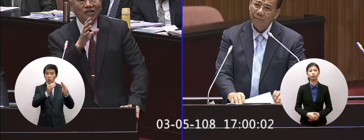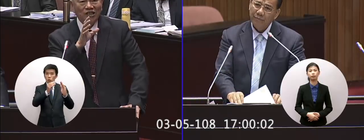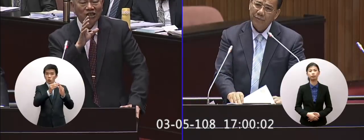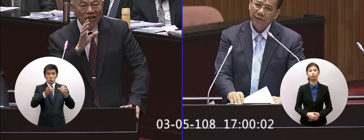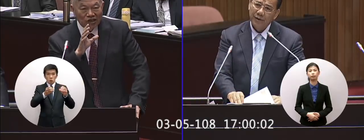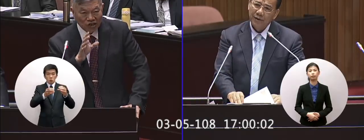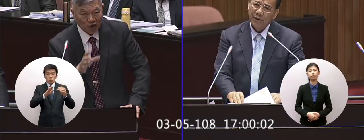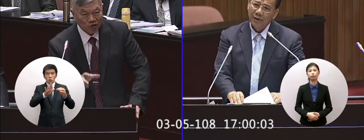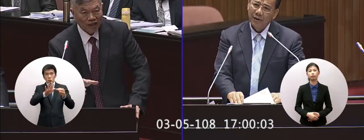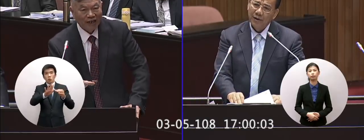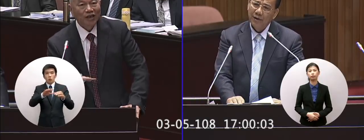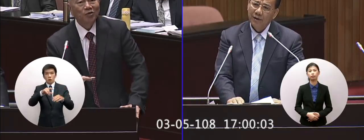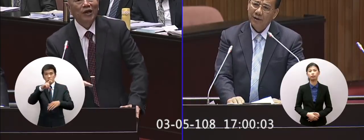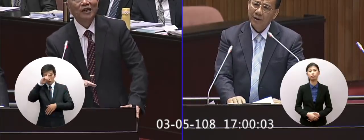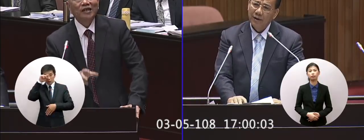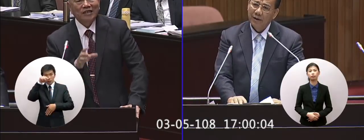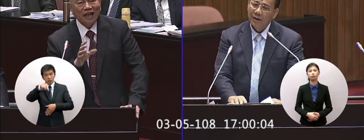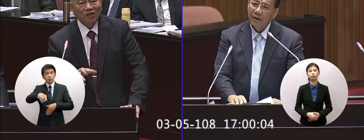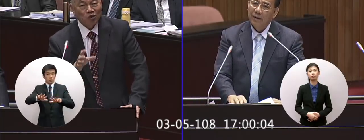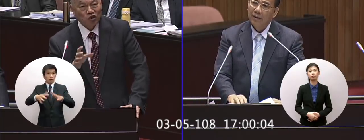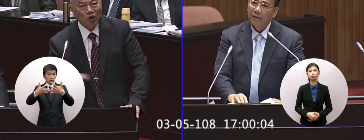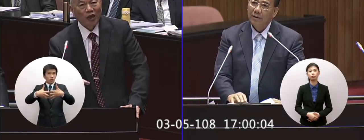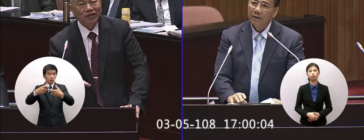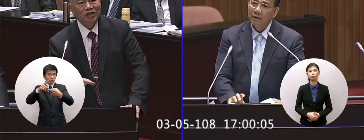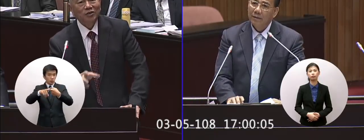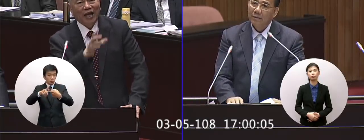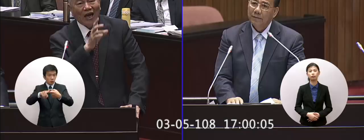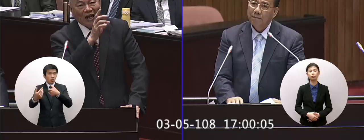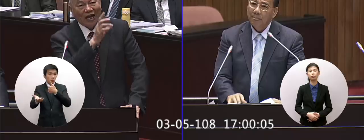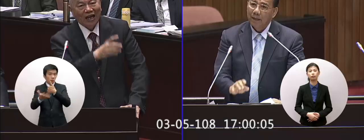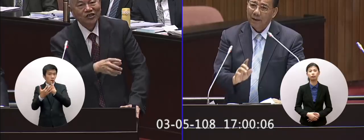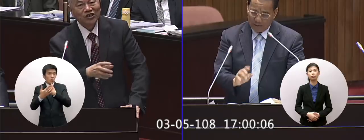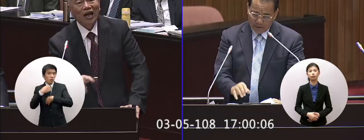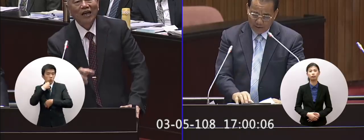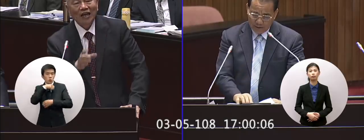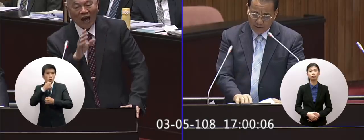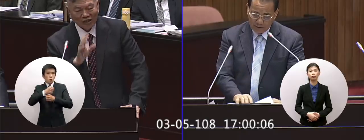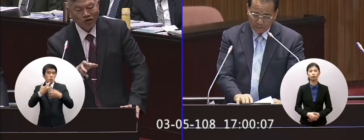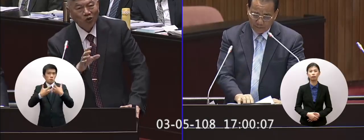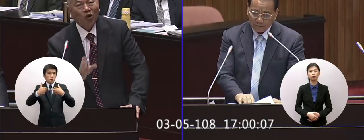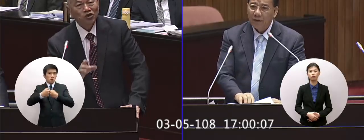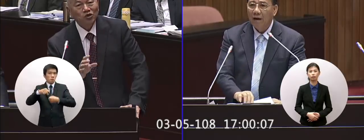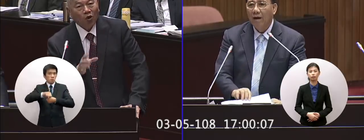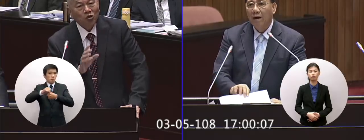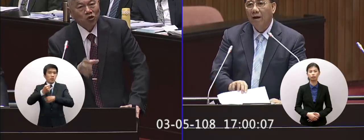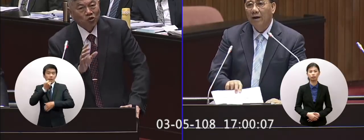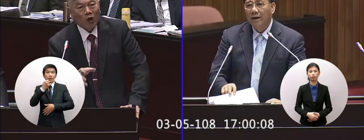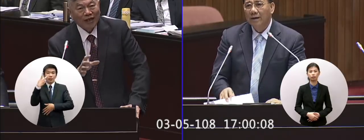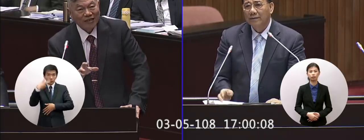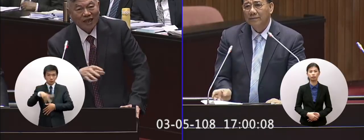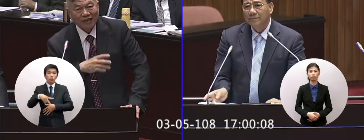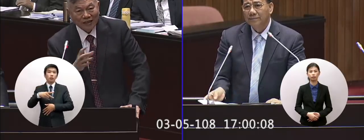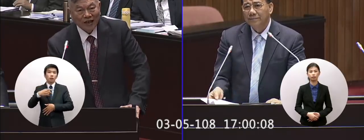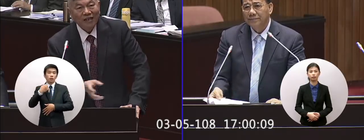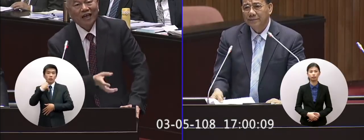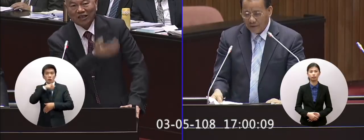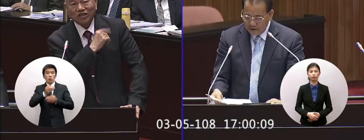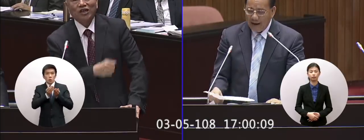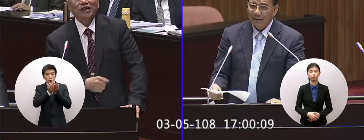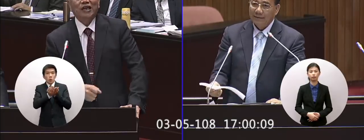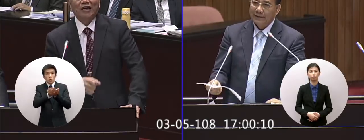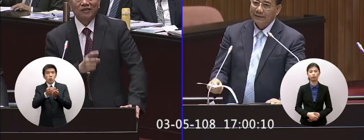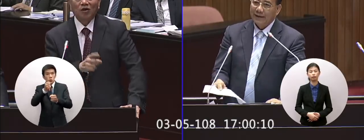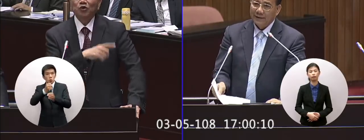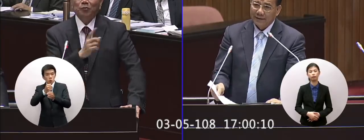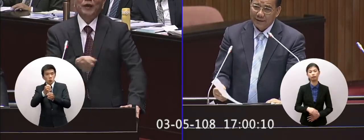台湾产生利用这个机会带动就业机会，啊，甲咱这海事工作船的这能力甲